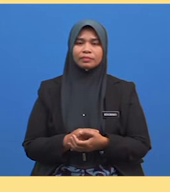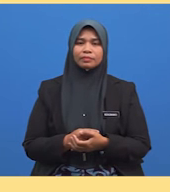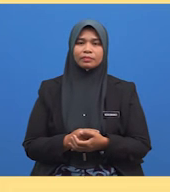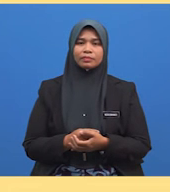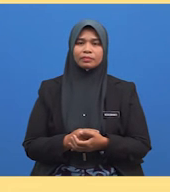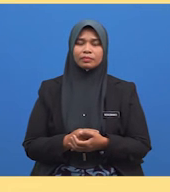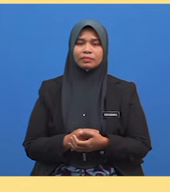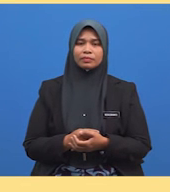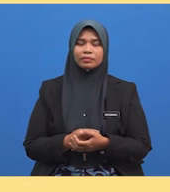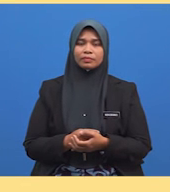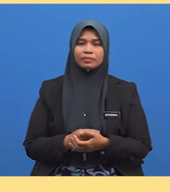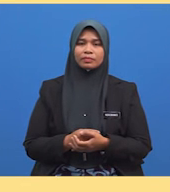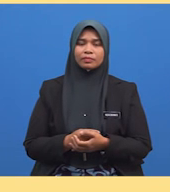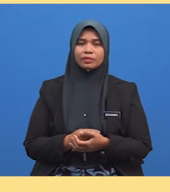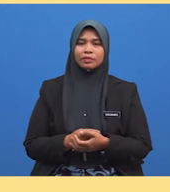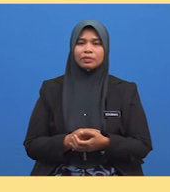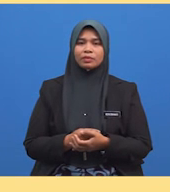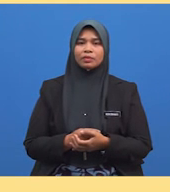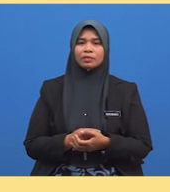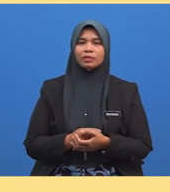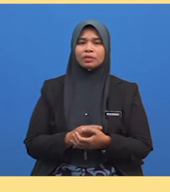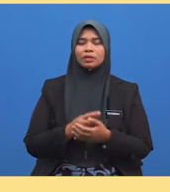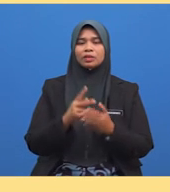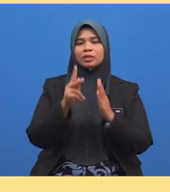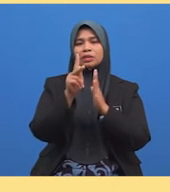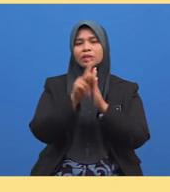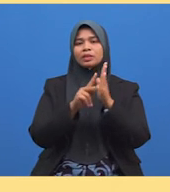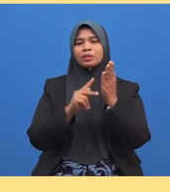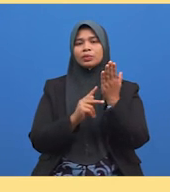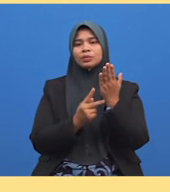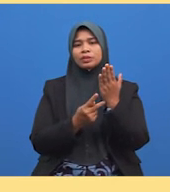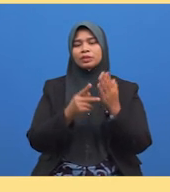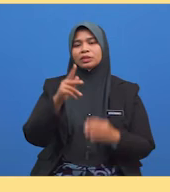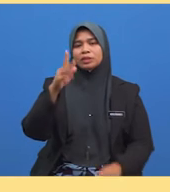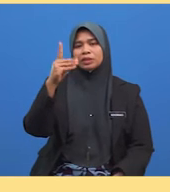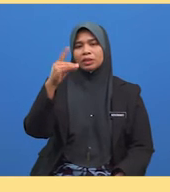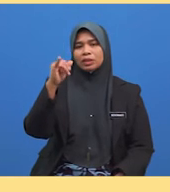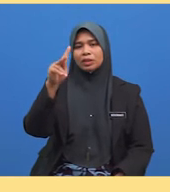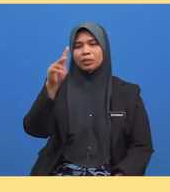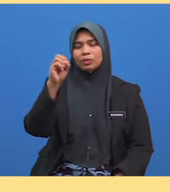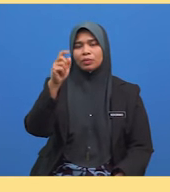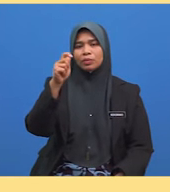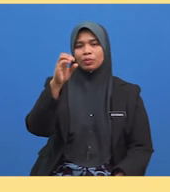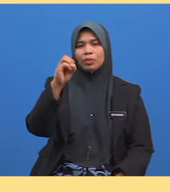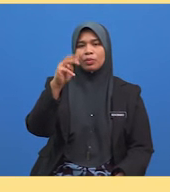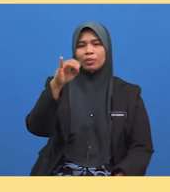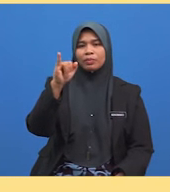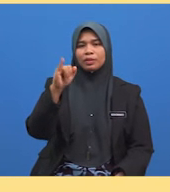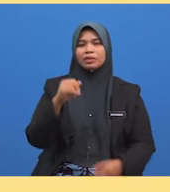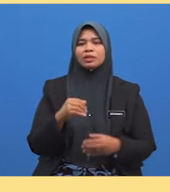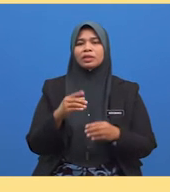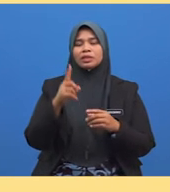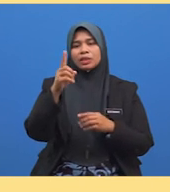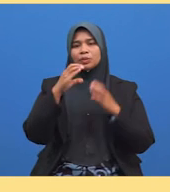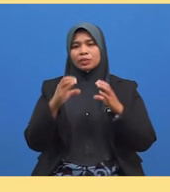Ya, kekunci dikotomi. Kunci dikotomi adalah satu cara yang